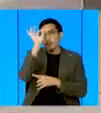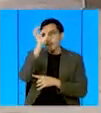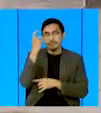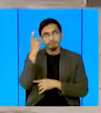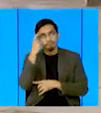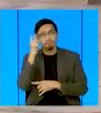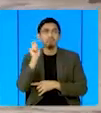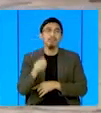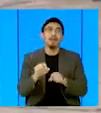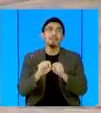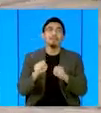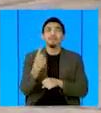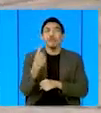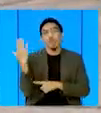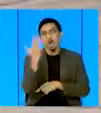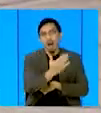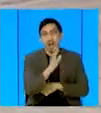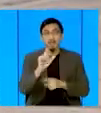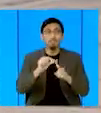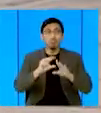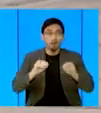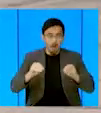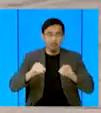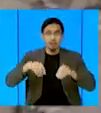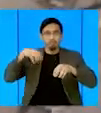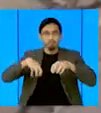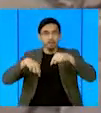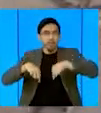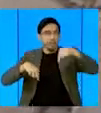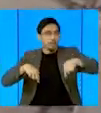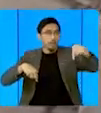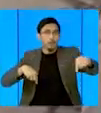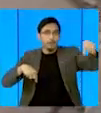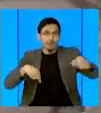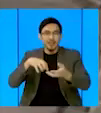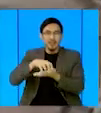sistem satu arah. Sejumlah petugas juga ditempatkan di sejumlah titik rawan macet.